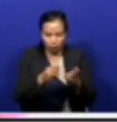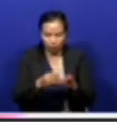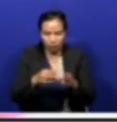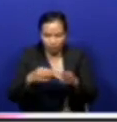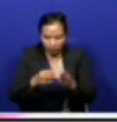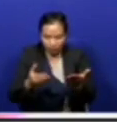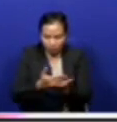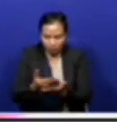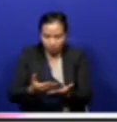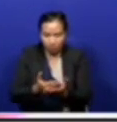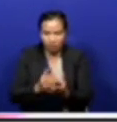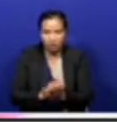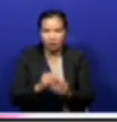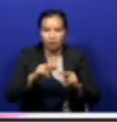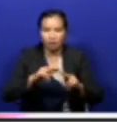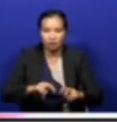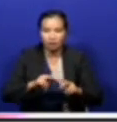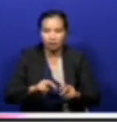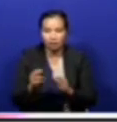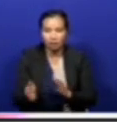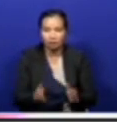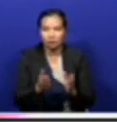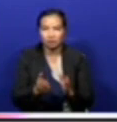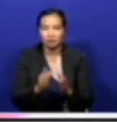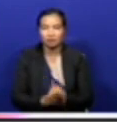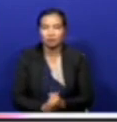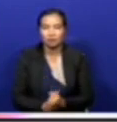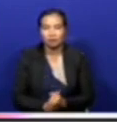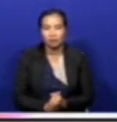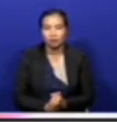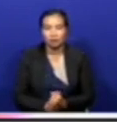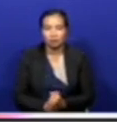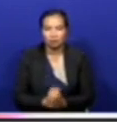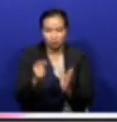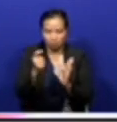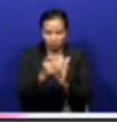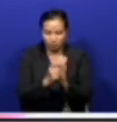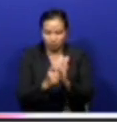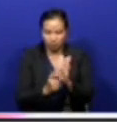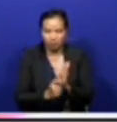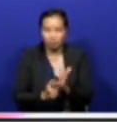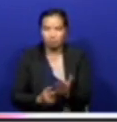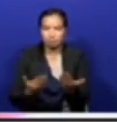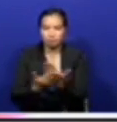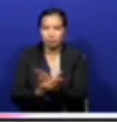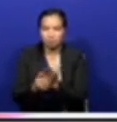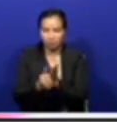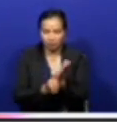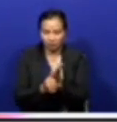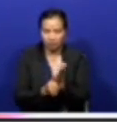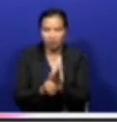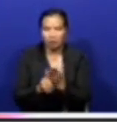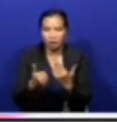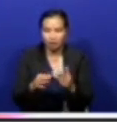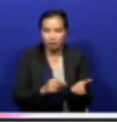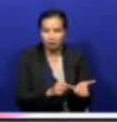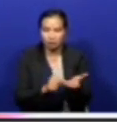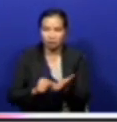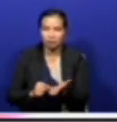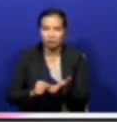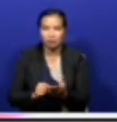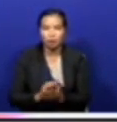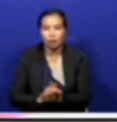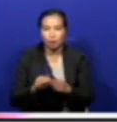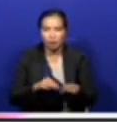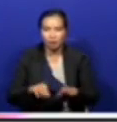ากระบวนการศึกษาบทบัญญัตินะครับที่ท่านได้ไปเปลี่ยนแปลงแก้ไขที่จะเสนอพร้อมกับเสนอร่าง